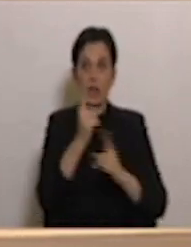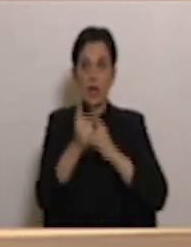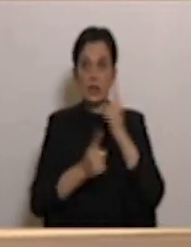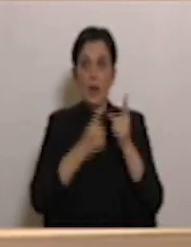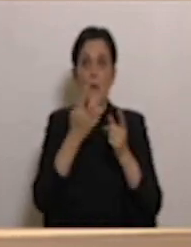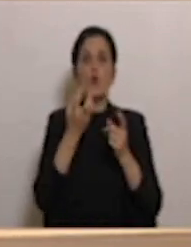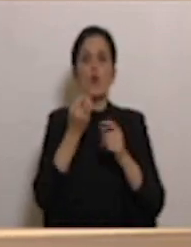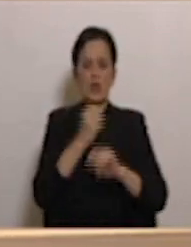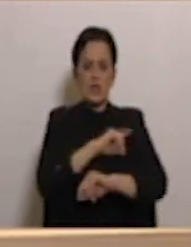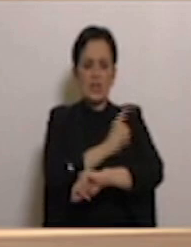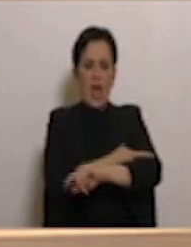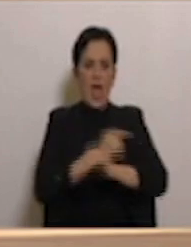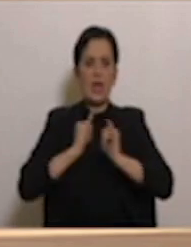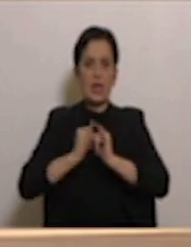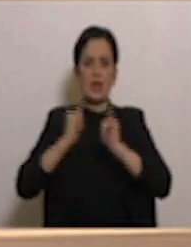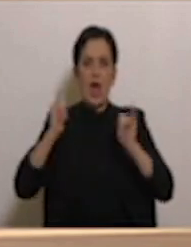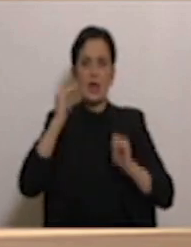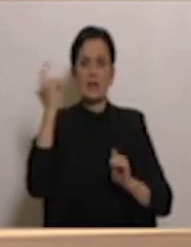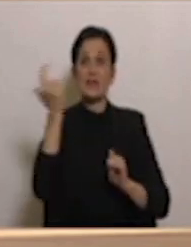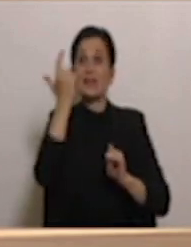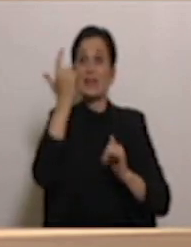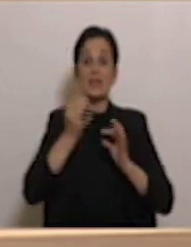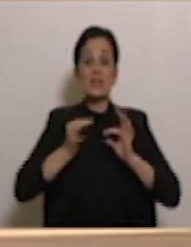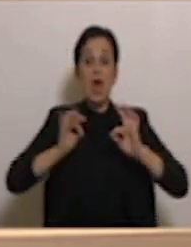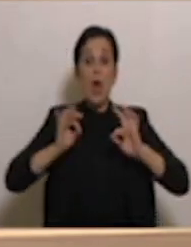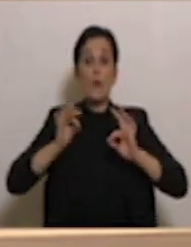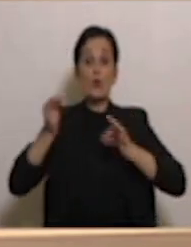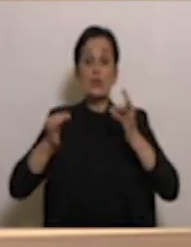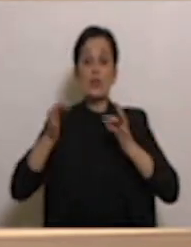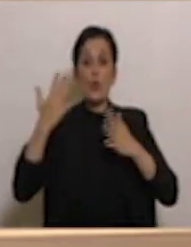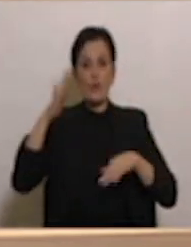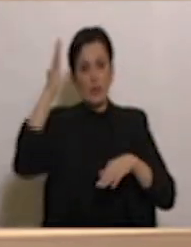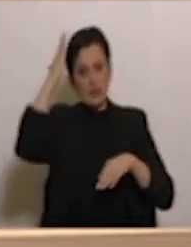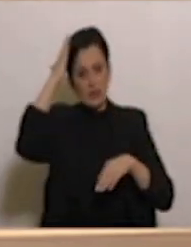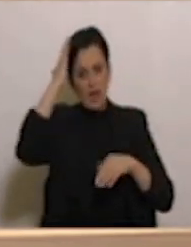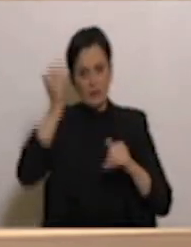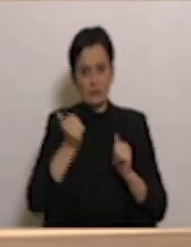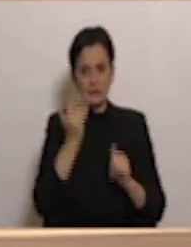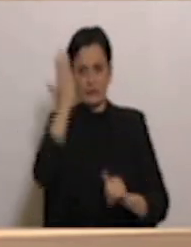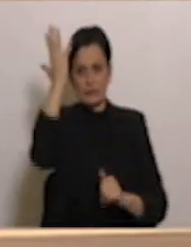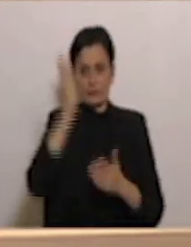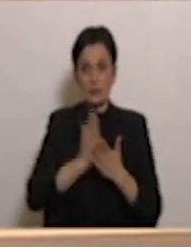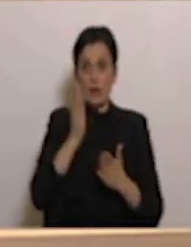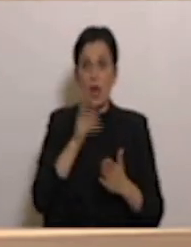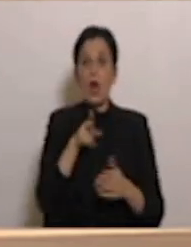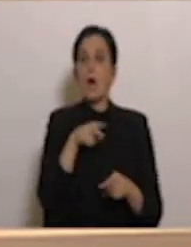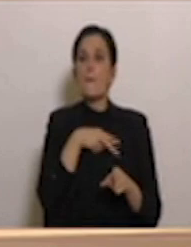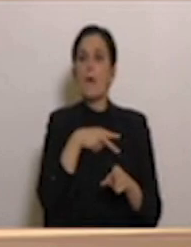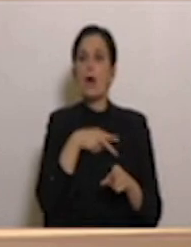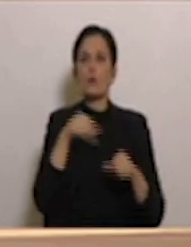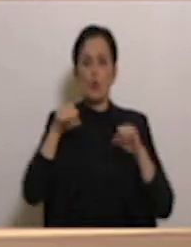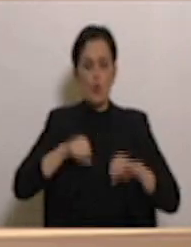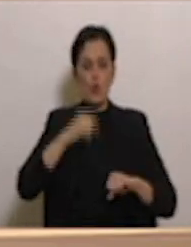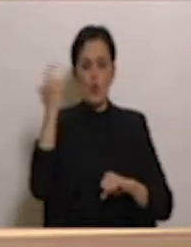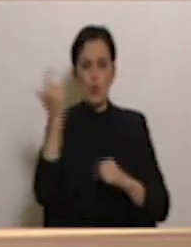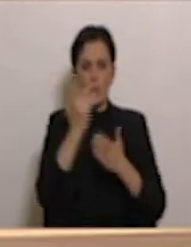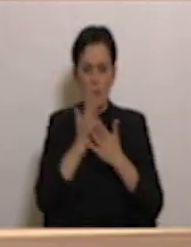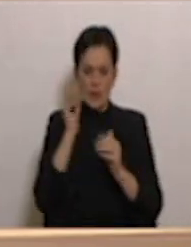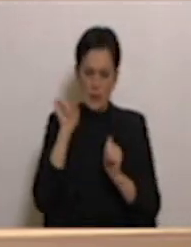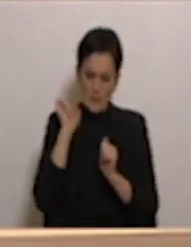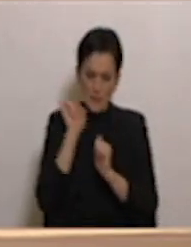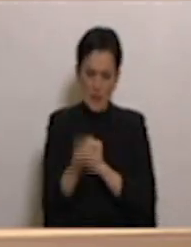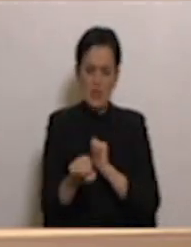უფრო გააძლიერა დამოუკიდებლობა კი არა სასამართლოსი თავგასულობა. პარლამენტს რჩება ყველა უფლებამოსილება გადაძლიოს